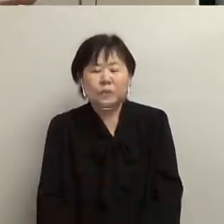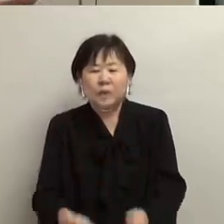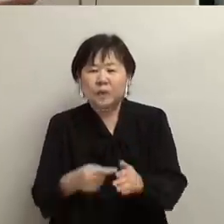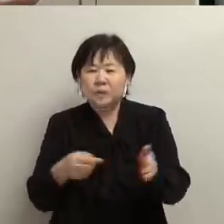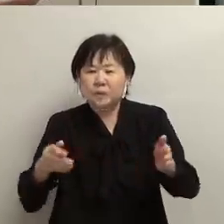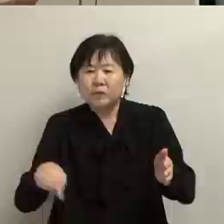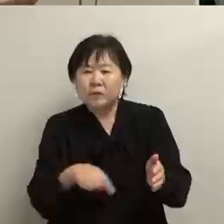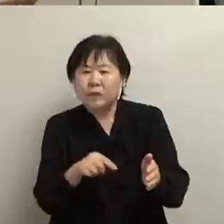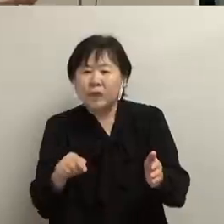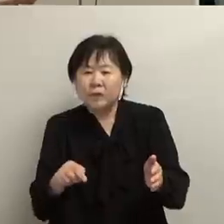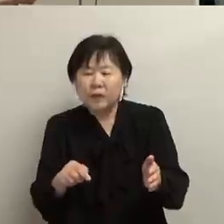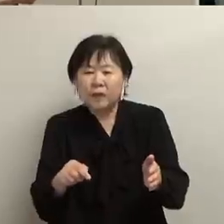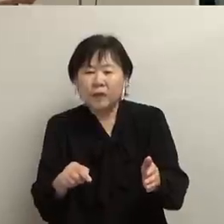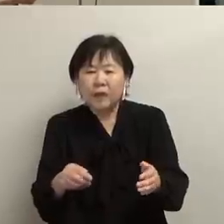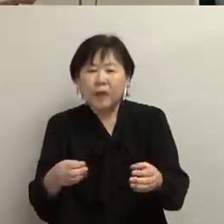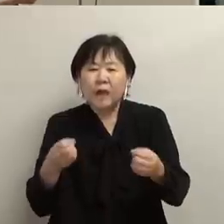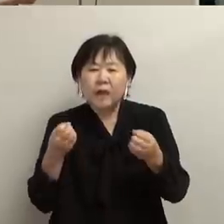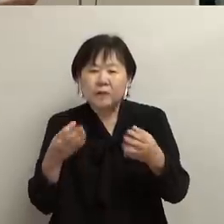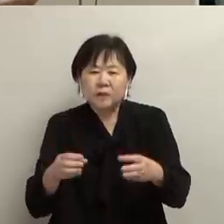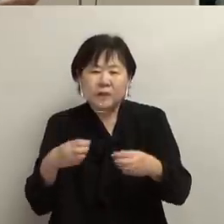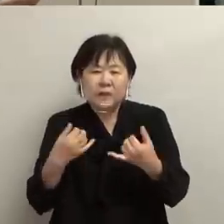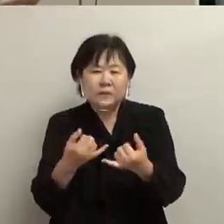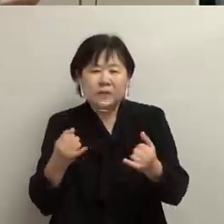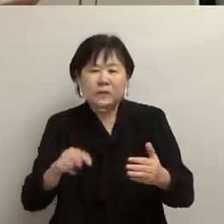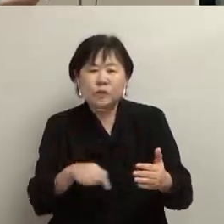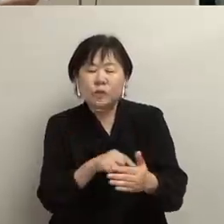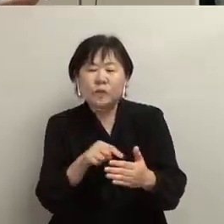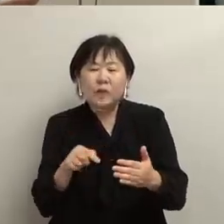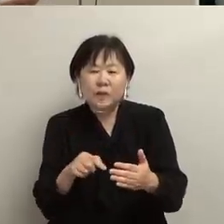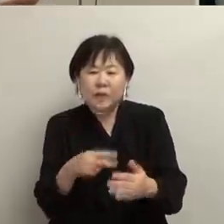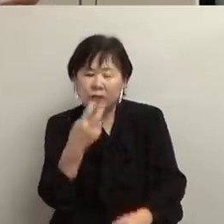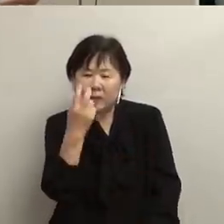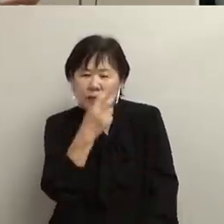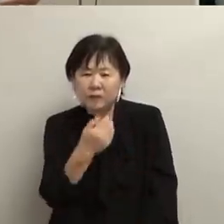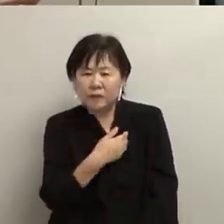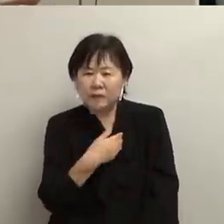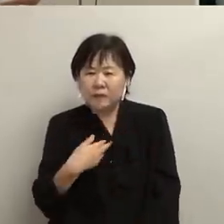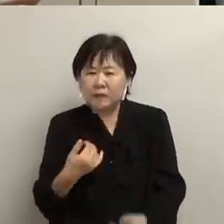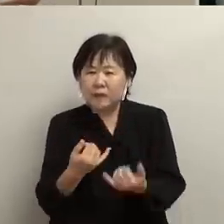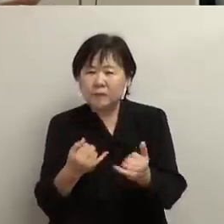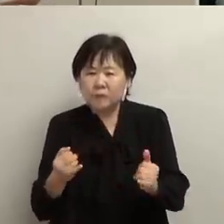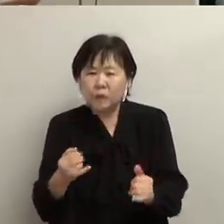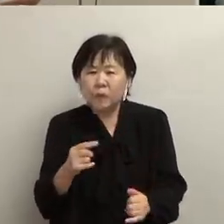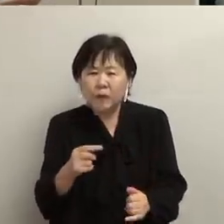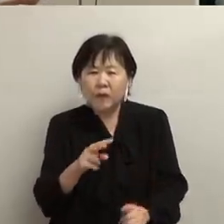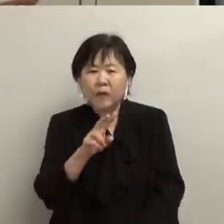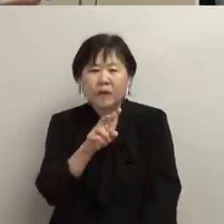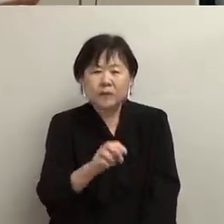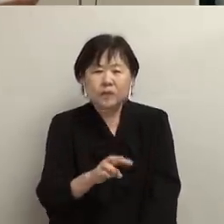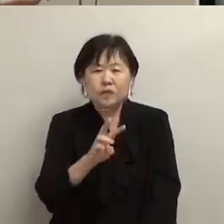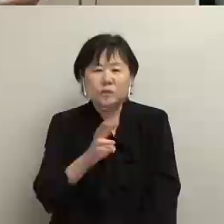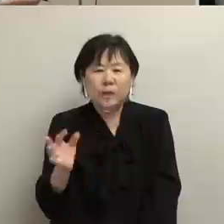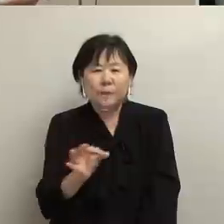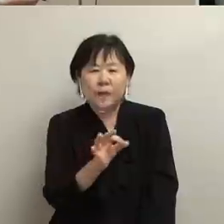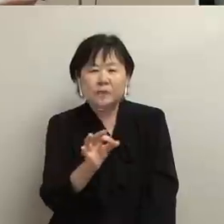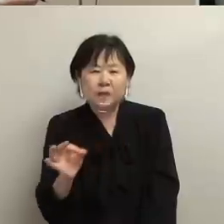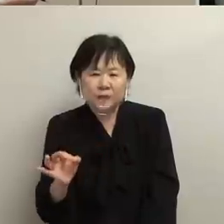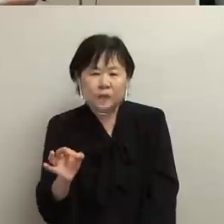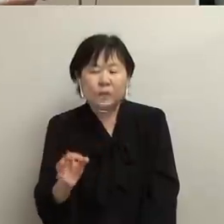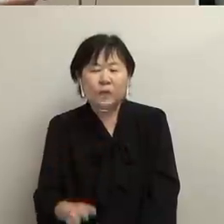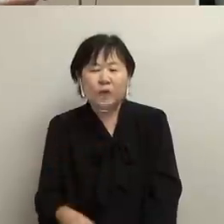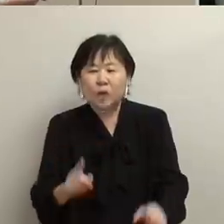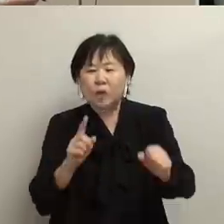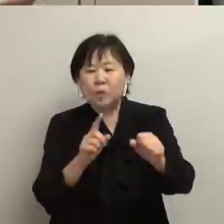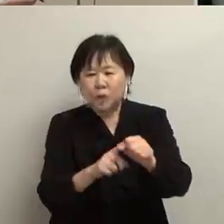はそのと審議監製者の方の中でと検査をできた方がだいたい23パーセントぐらいでございました